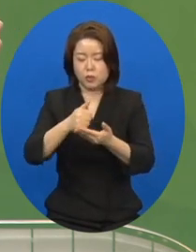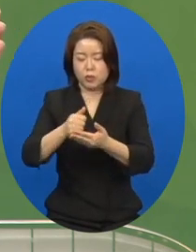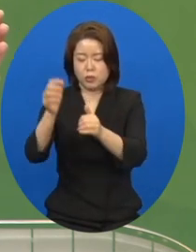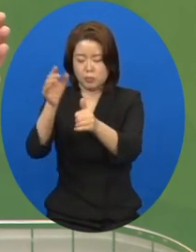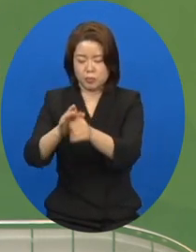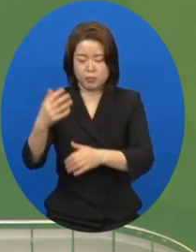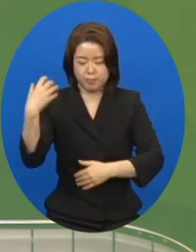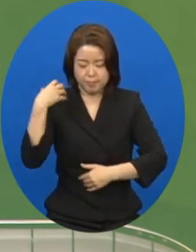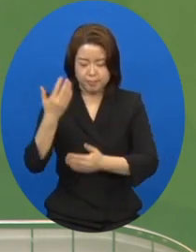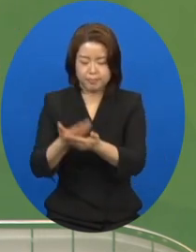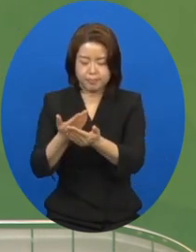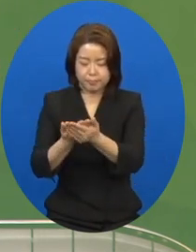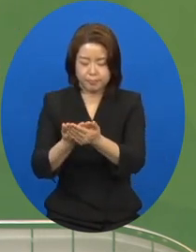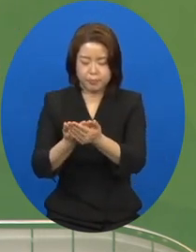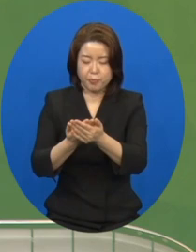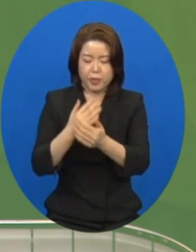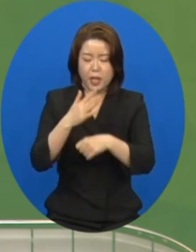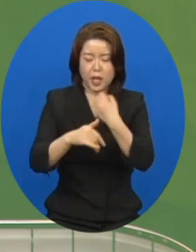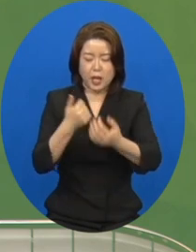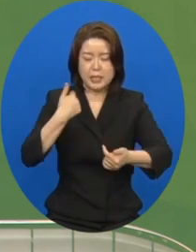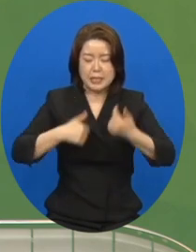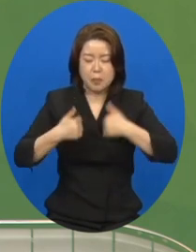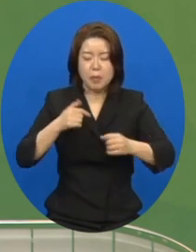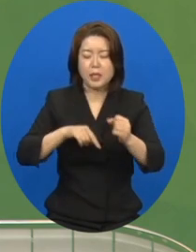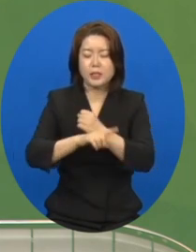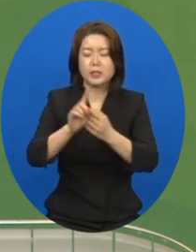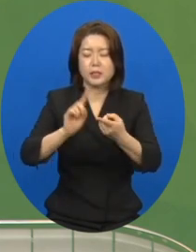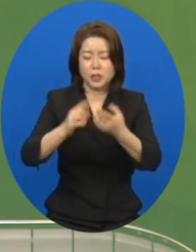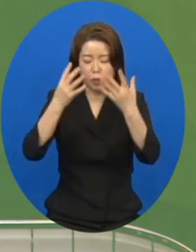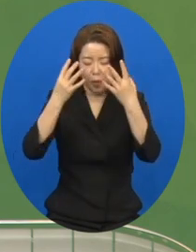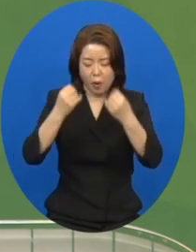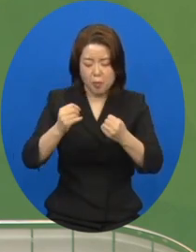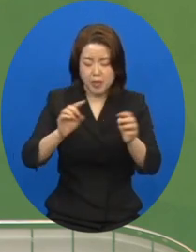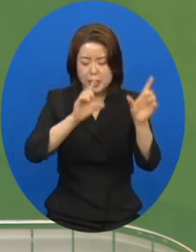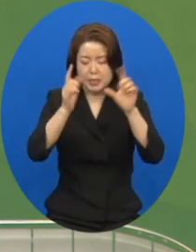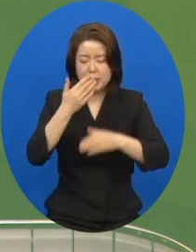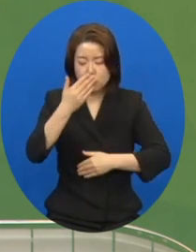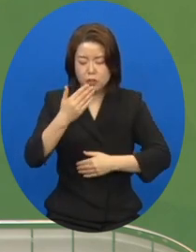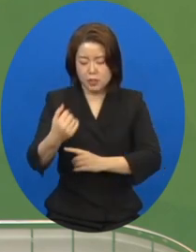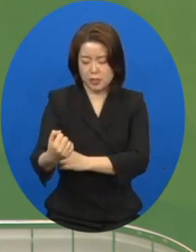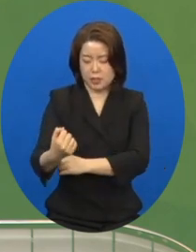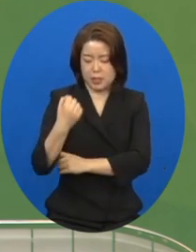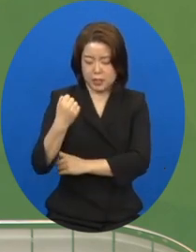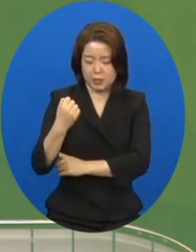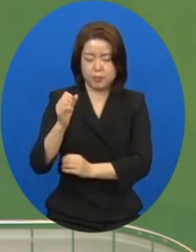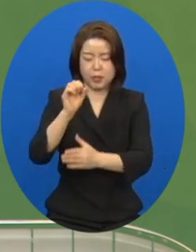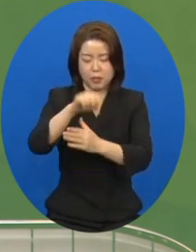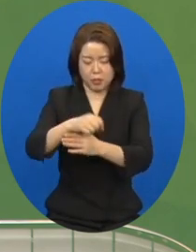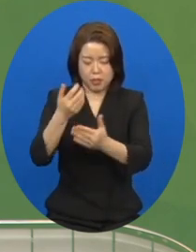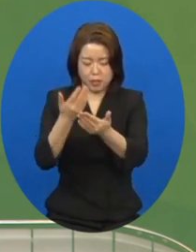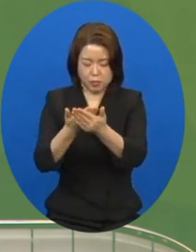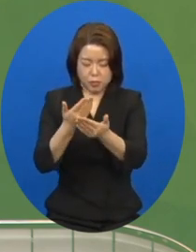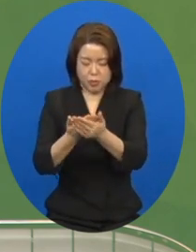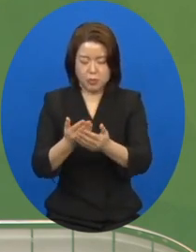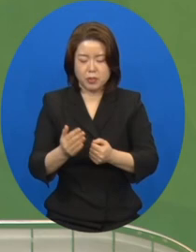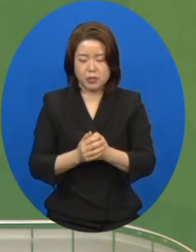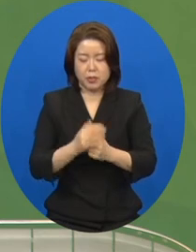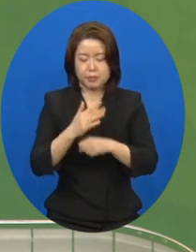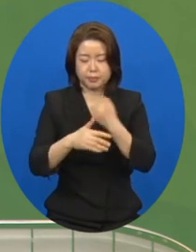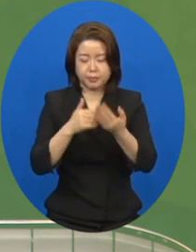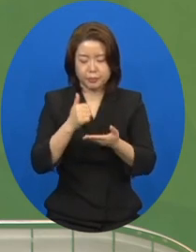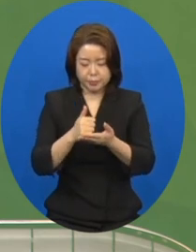주소서. 하나님 기뻐하는 뜻대로 얼마든지 살 수 있는 힘을 허락해 주소서.